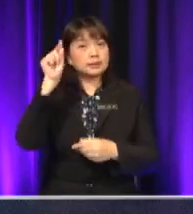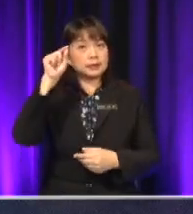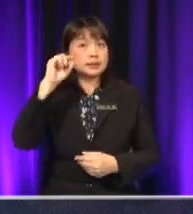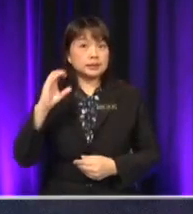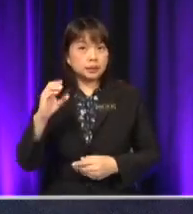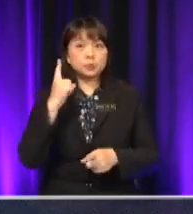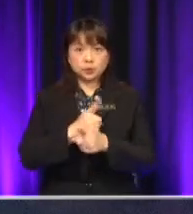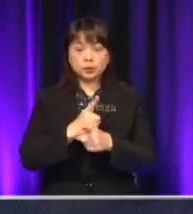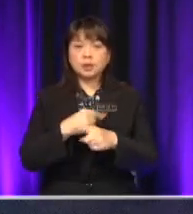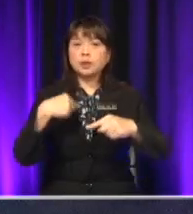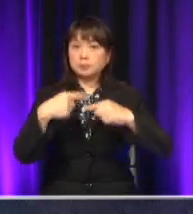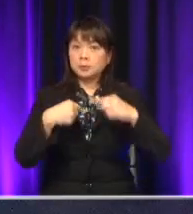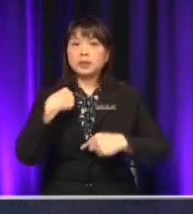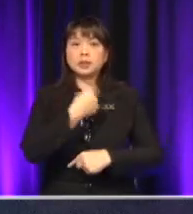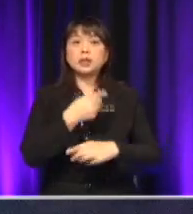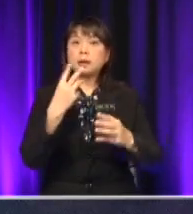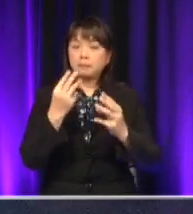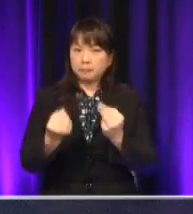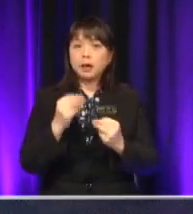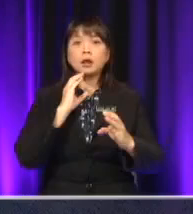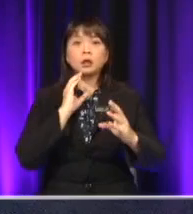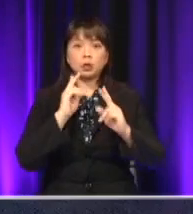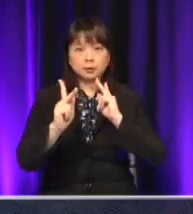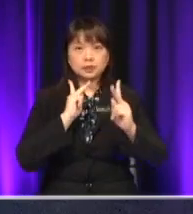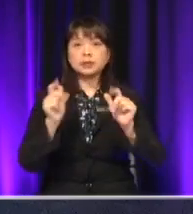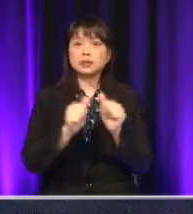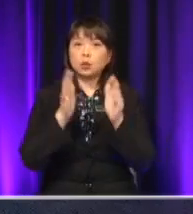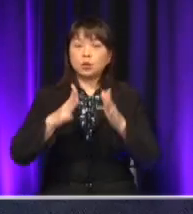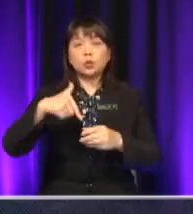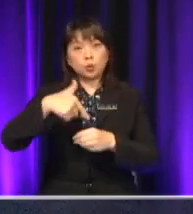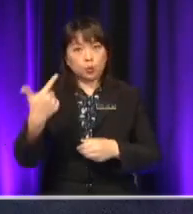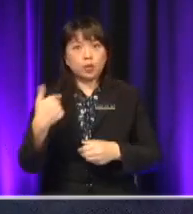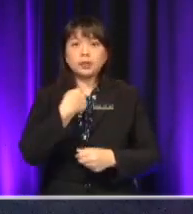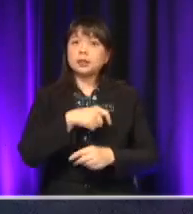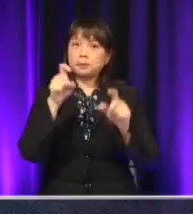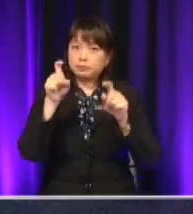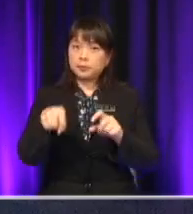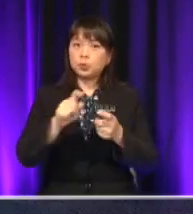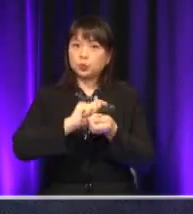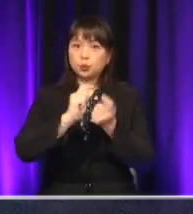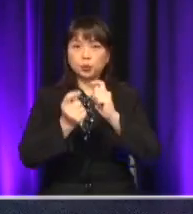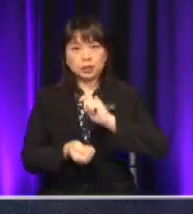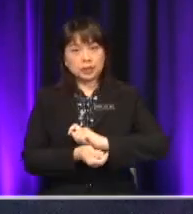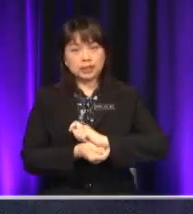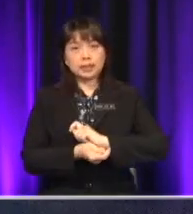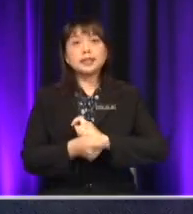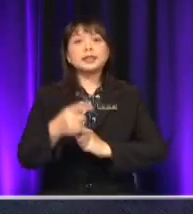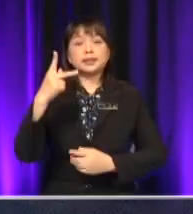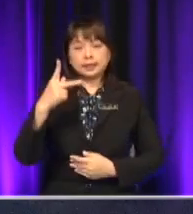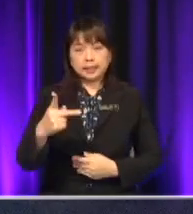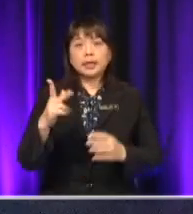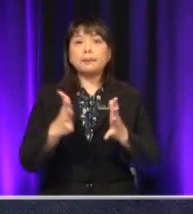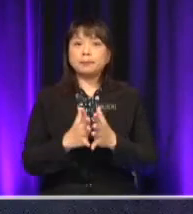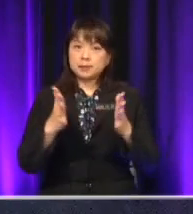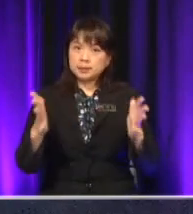nak berkomunikasi dengan orang luar, kita kena tukarkan ke dalam bentuk Kelvin. Kelvin. Ataupun simbolnya K